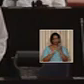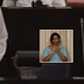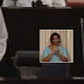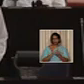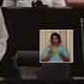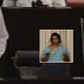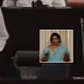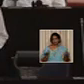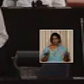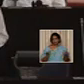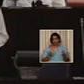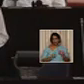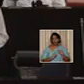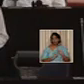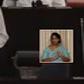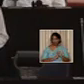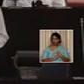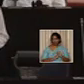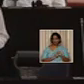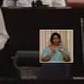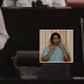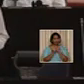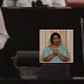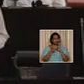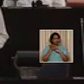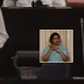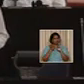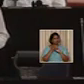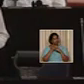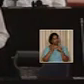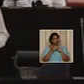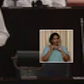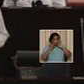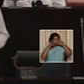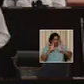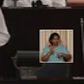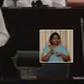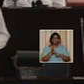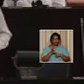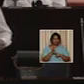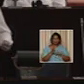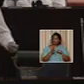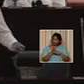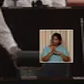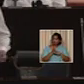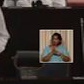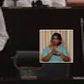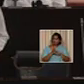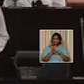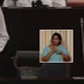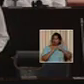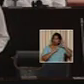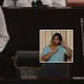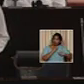ක්‍රියාපටිපාටියක් නැහැ එමුකෝ කොස්තාපල් හරි සාජන් හරි වෙලා ඉන්නකොට ඒතන ඉඳද්දී ඒගොල්ලන්